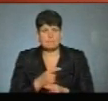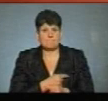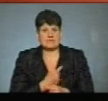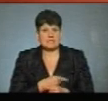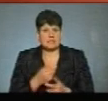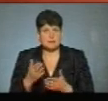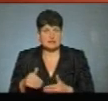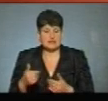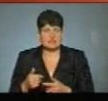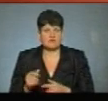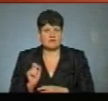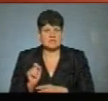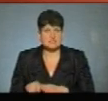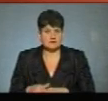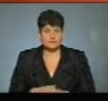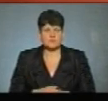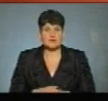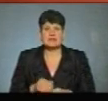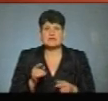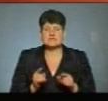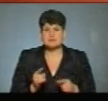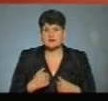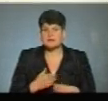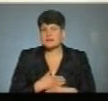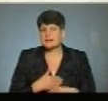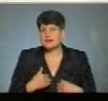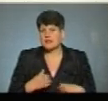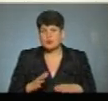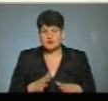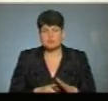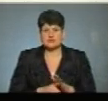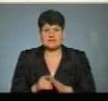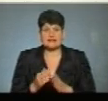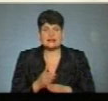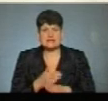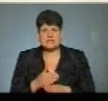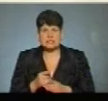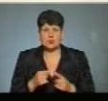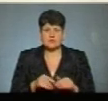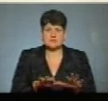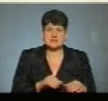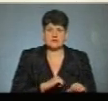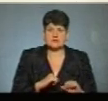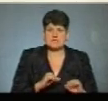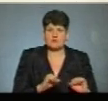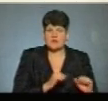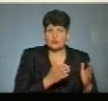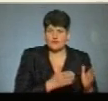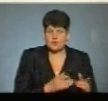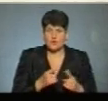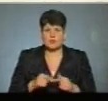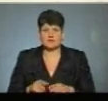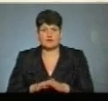надати медикаменти і дати вказівку? Це насправді я знову ж таки не хотів би зараз починати ділити органи місцевого